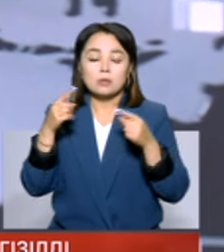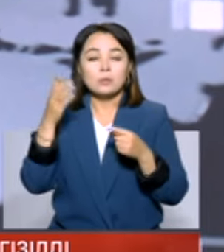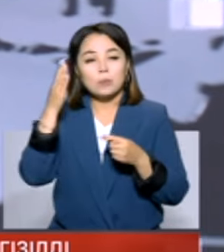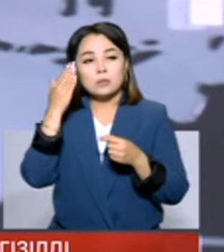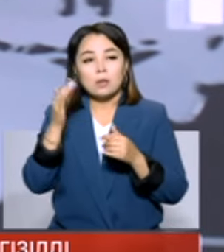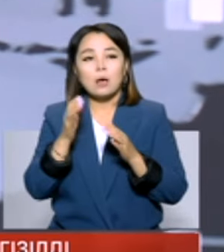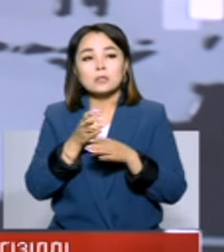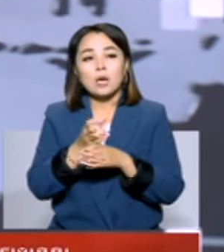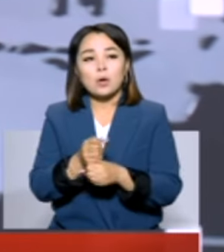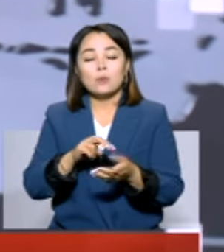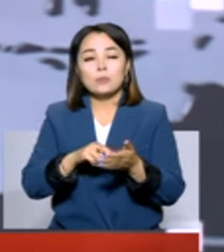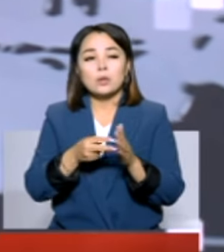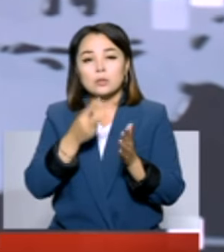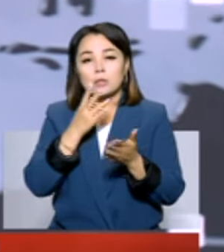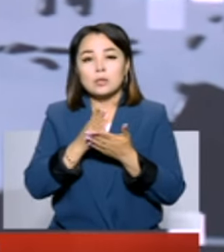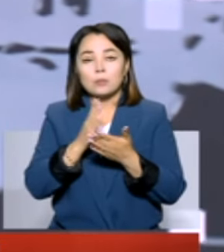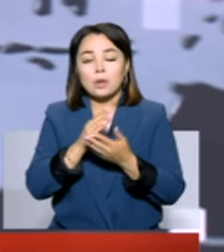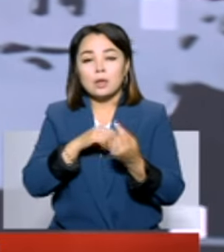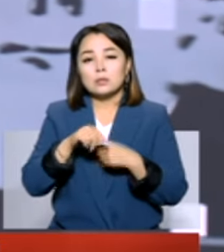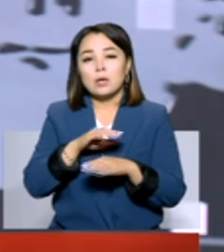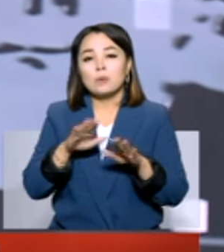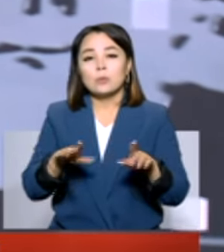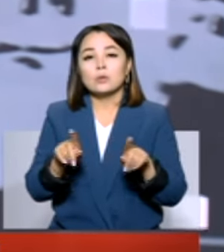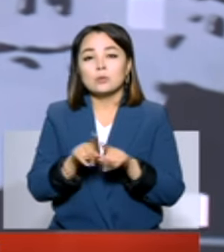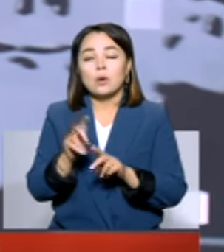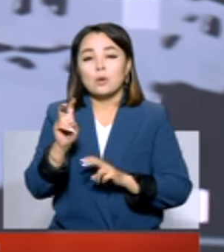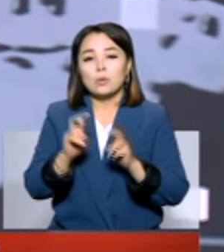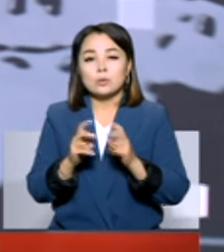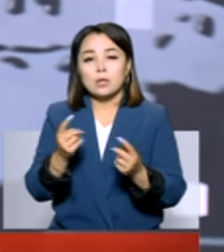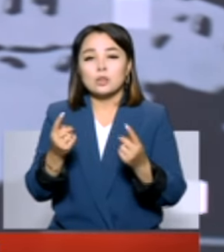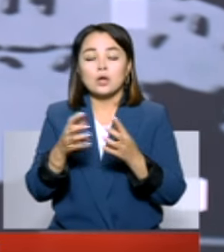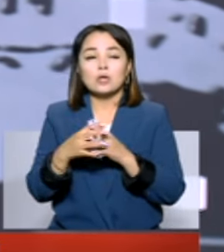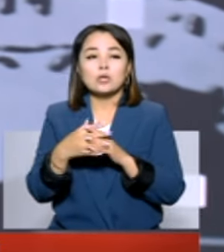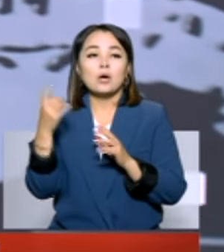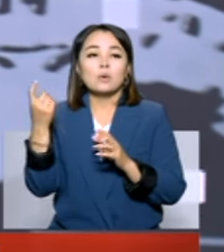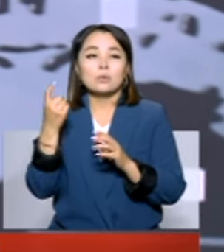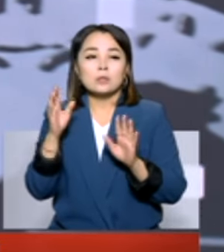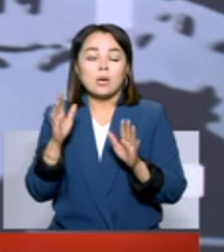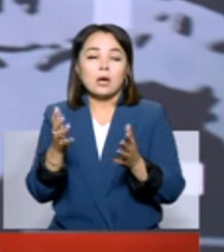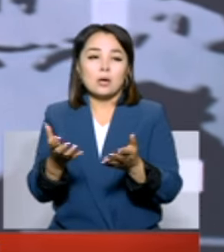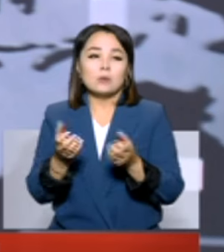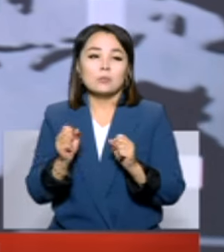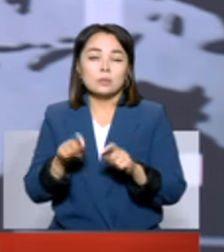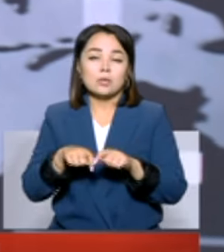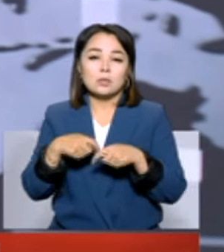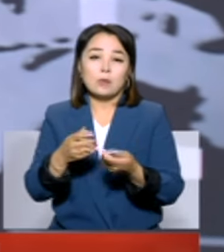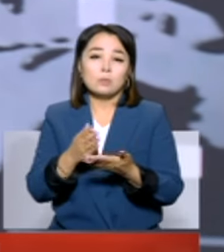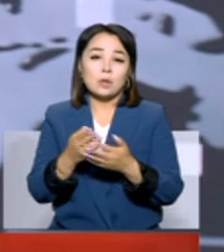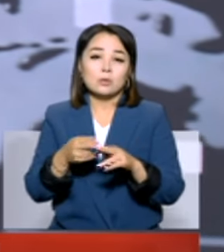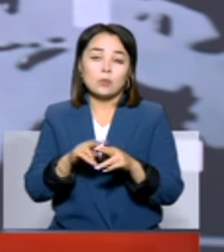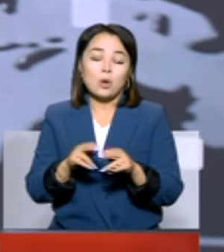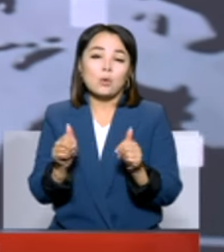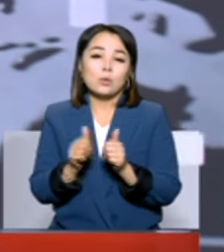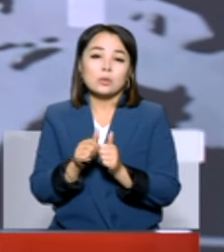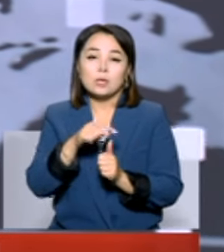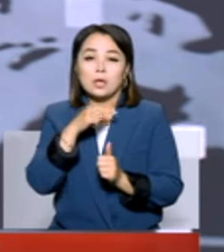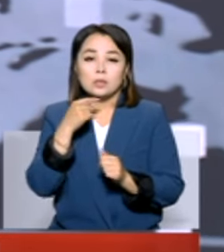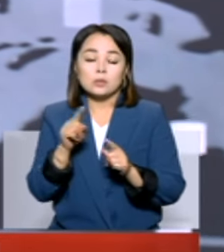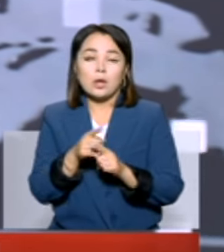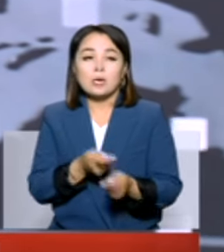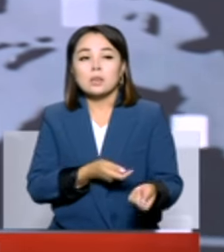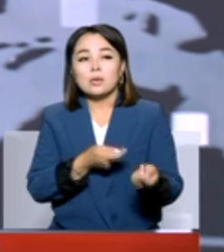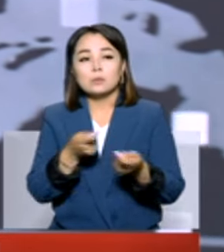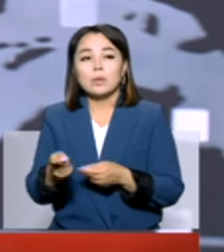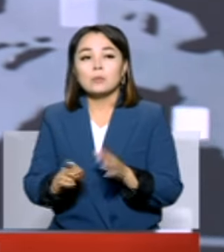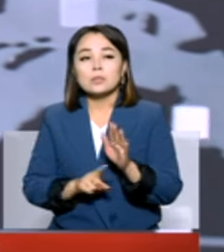азайтуға мәжбүр. Өңірдегі кәсіпорындар болса, өнімді ірі шаруашылықтардан ғана қабылдауға көшкен. Тіпті көрші Ресейден де